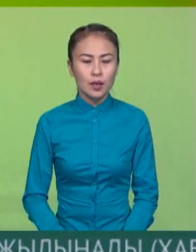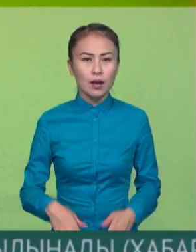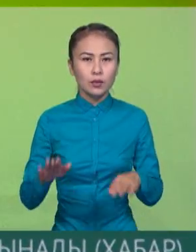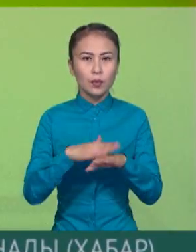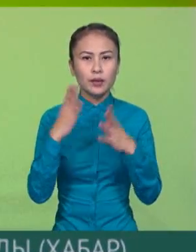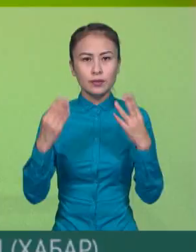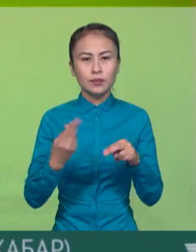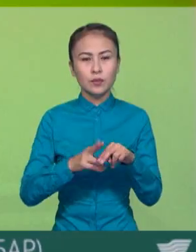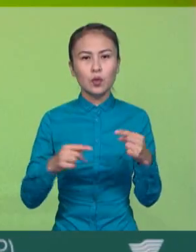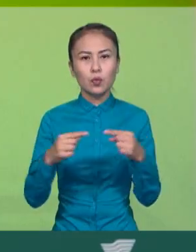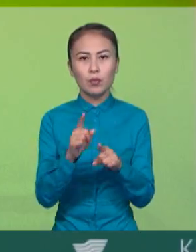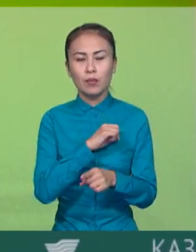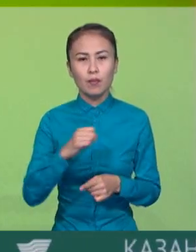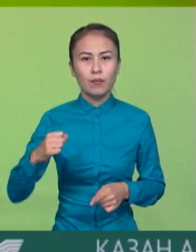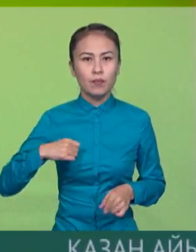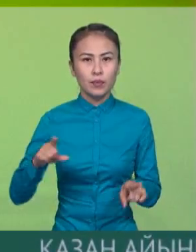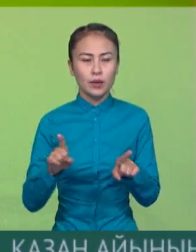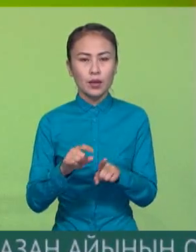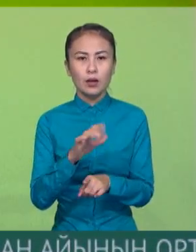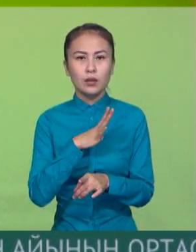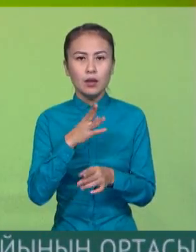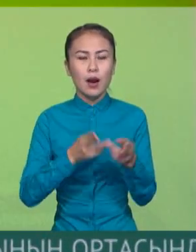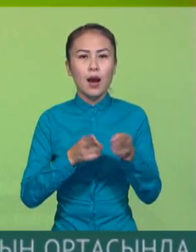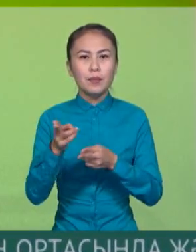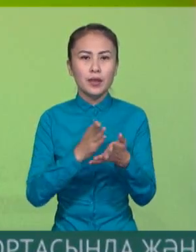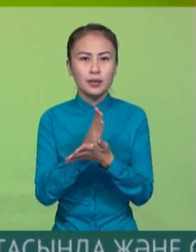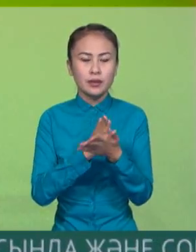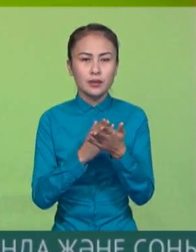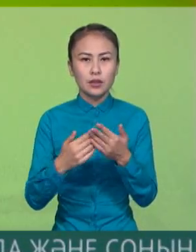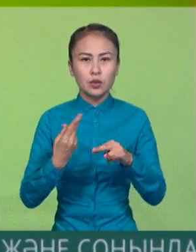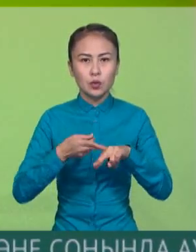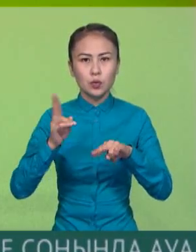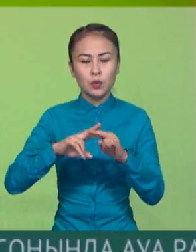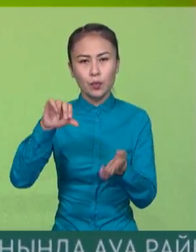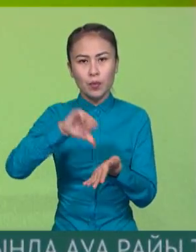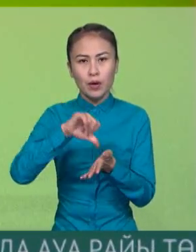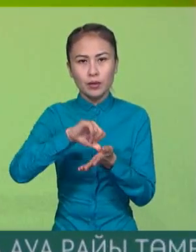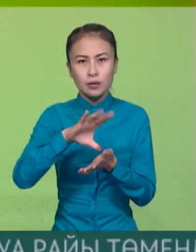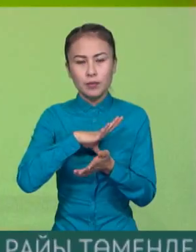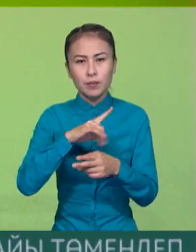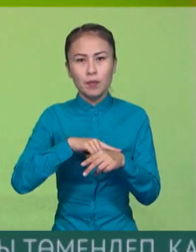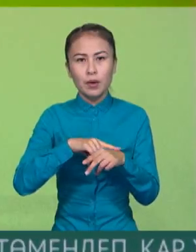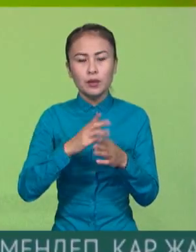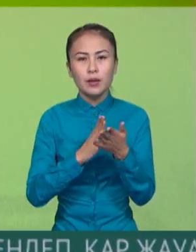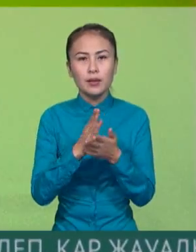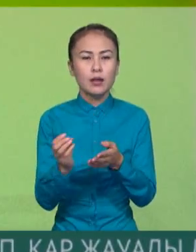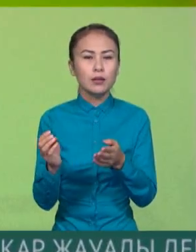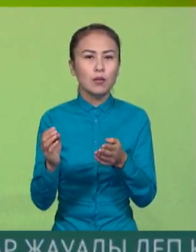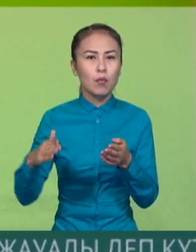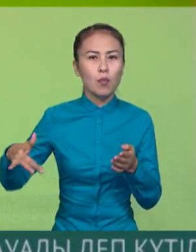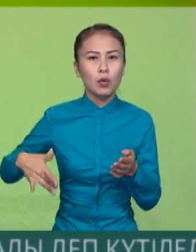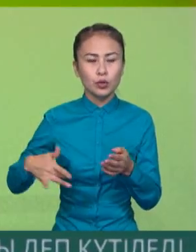Қайырлы күн. Біз дәл қазір орталықтағы операциялық блоктың сыртында тұрмыз. Дәрігерлер бірер сағат бұрын трансплантацияны